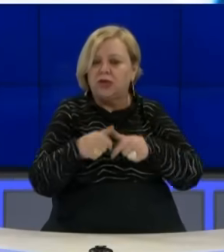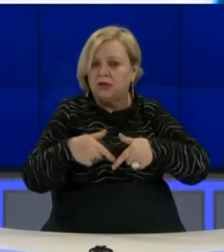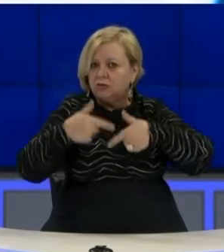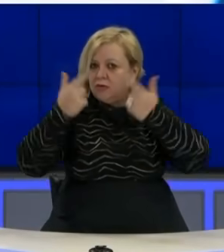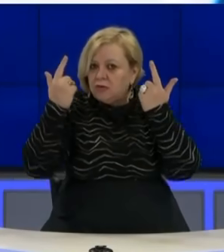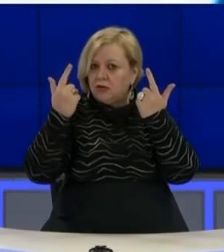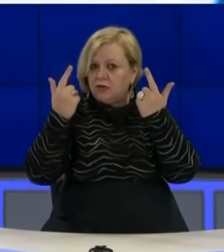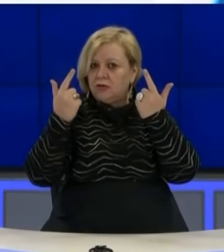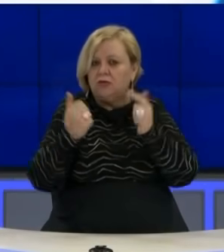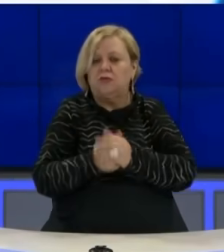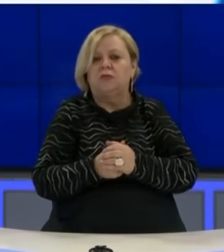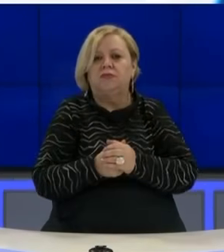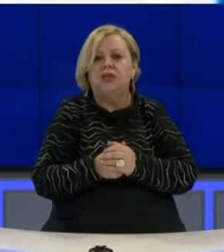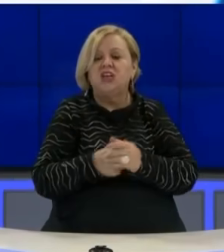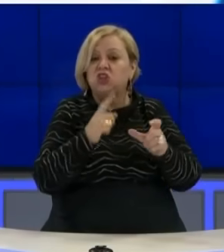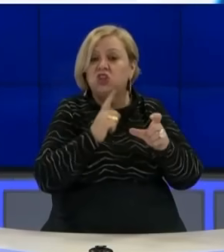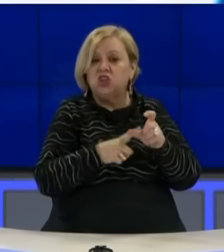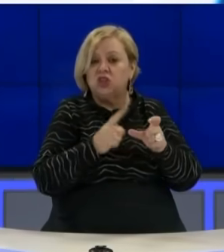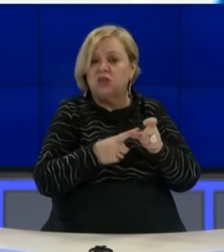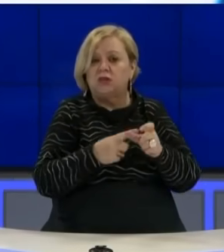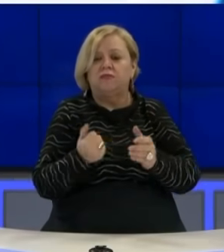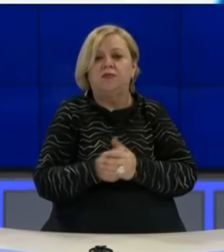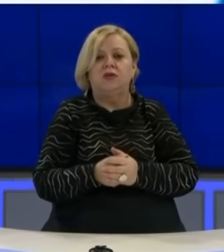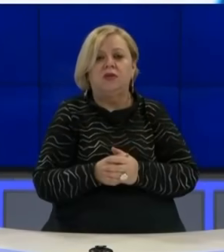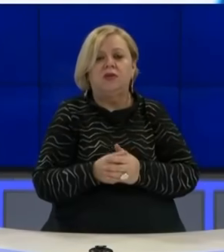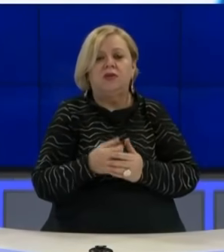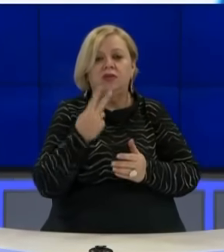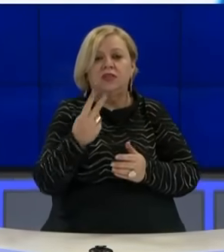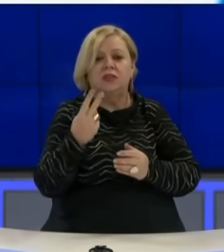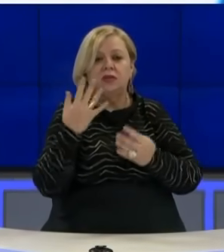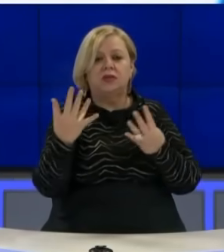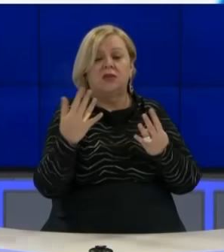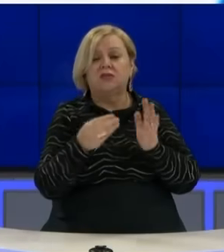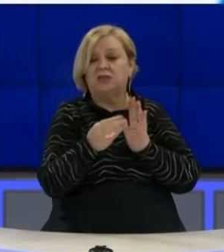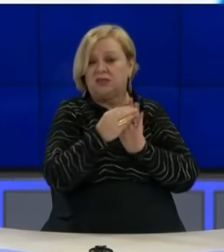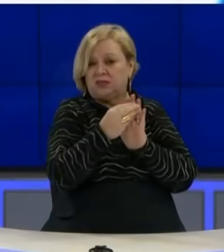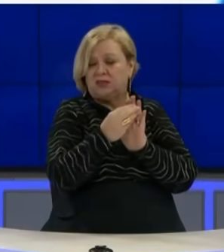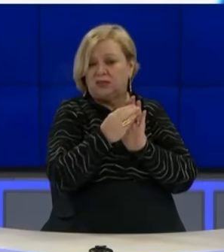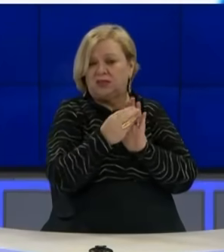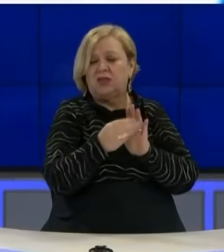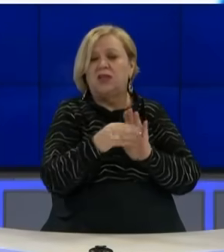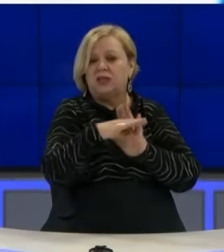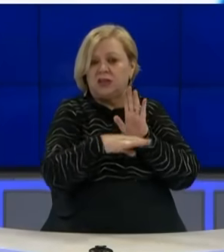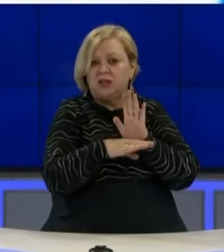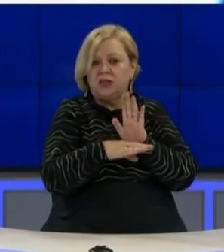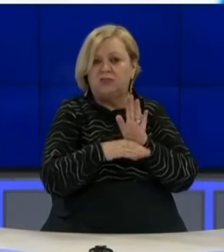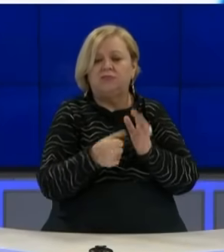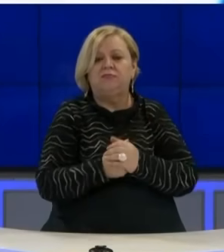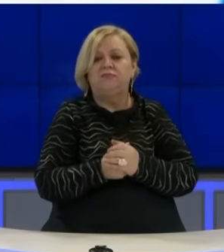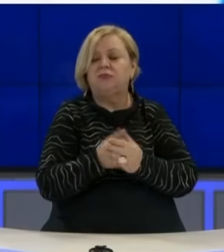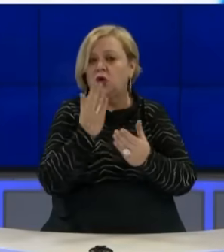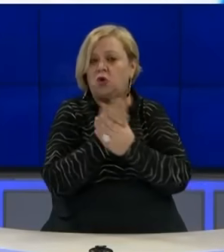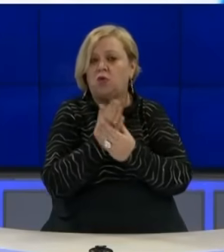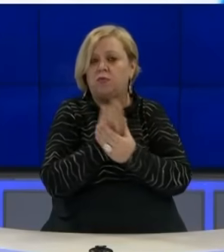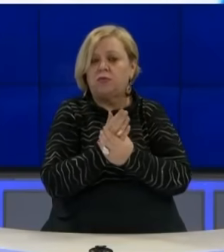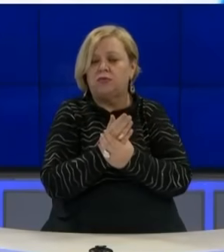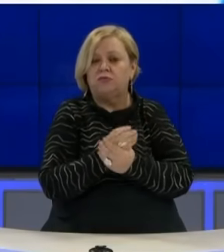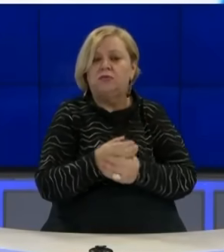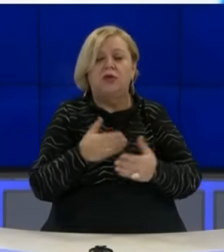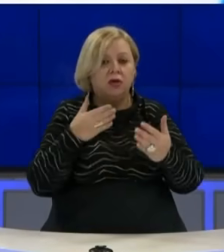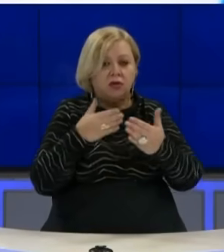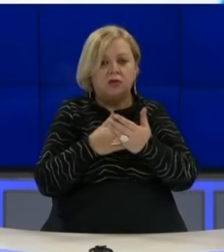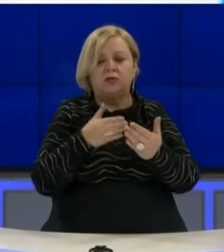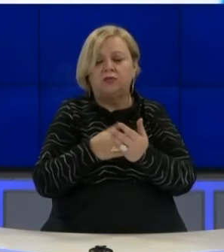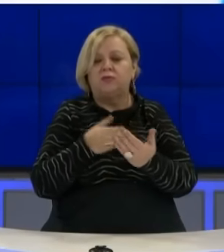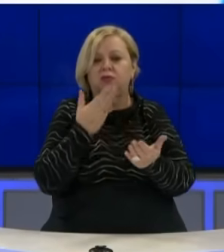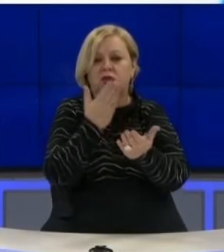lidhje me zbatimin e gërmës Q të nenit 29 të ligjit për zgjedhje, për arsye të paqartësisë, siç thuhet këtu në këtë dokument të hasur, zyra